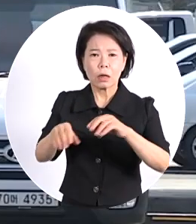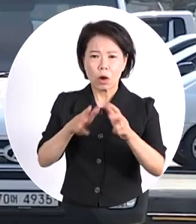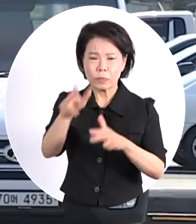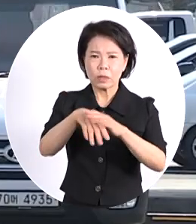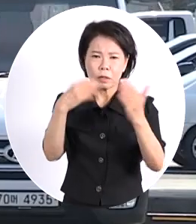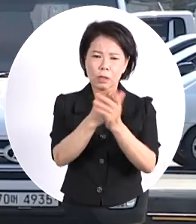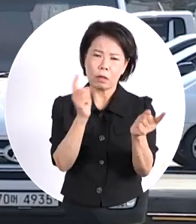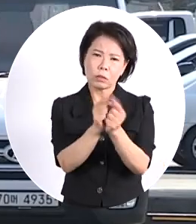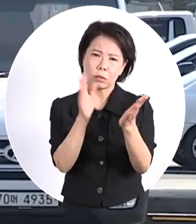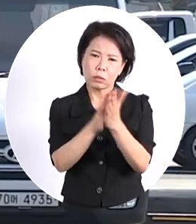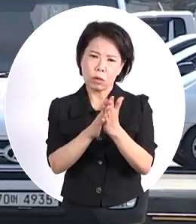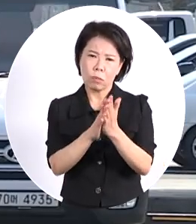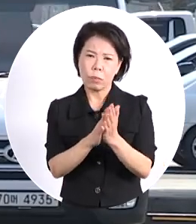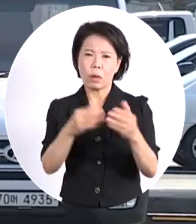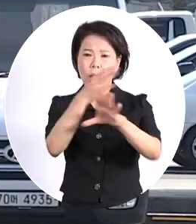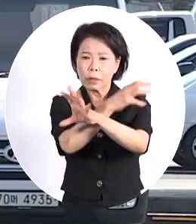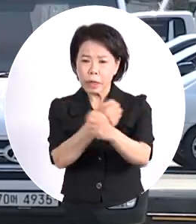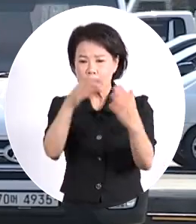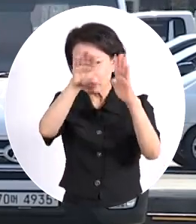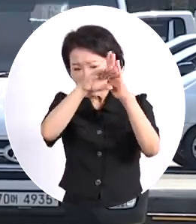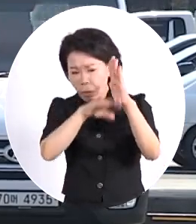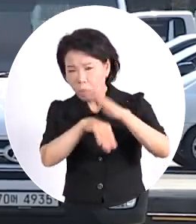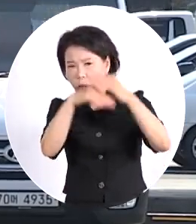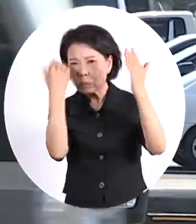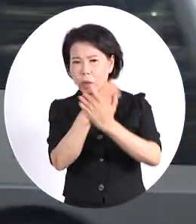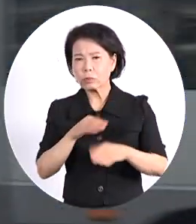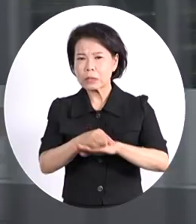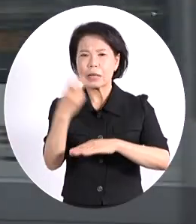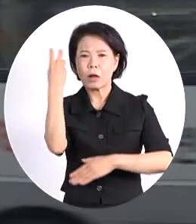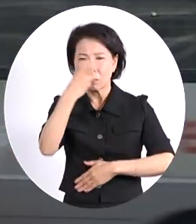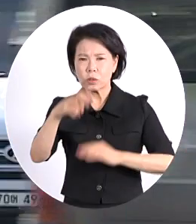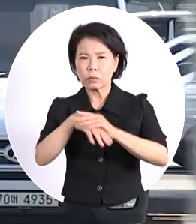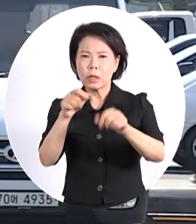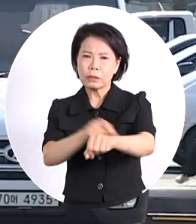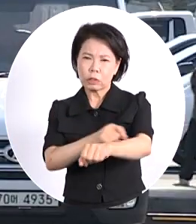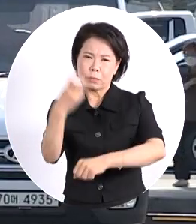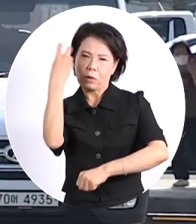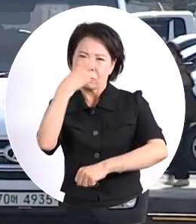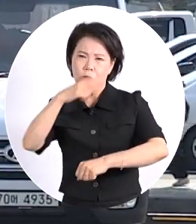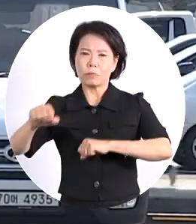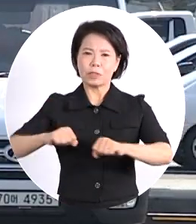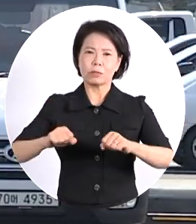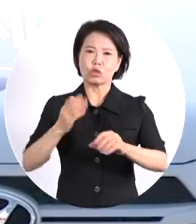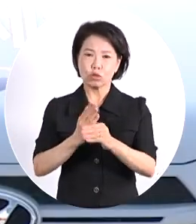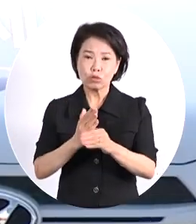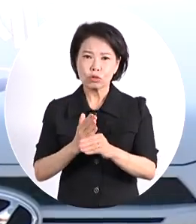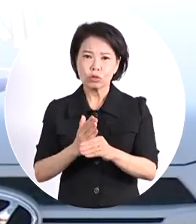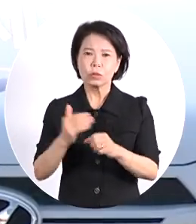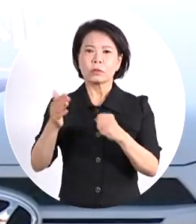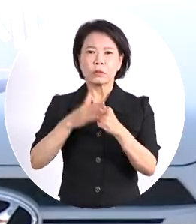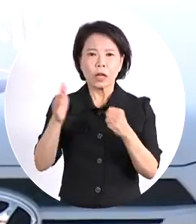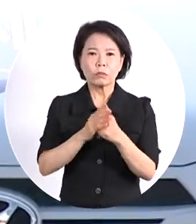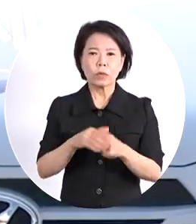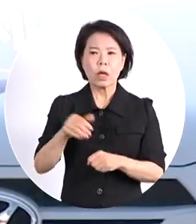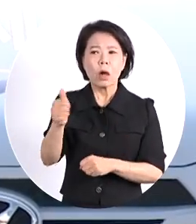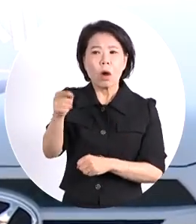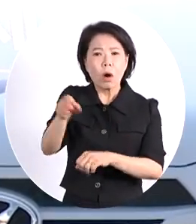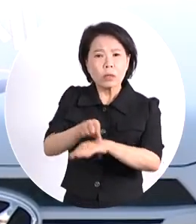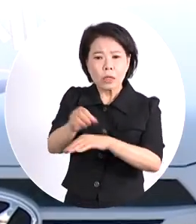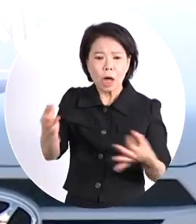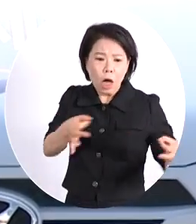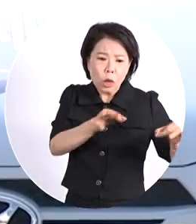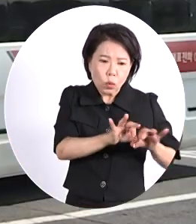전체를 대상으로 약관 이행 여부 및 차량 점검 실태에 대한 특별 점검도 실시 중인데요.